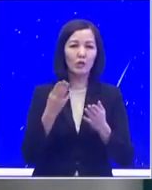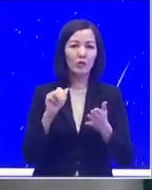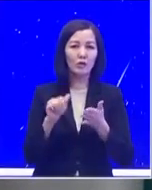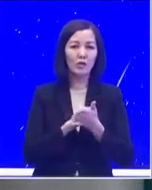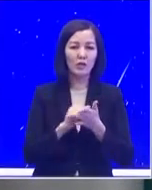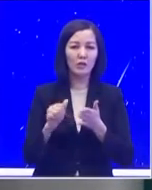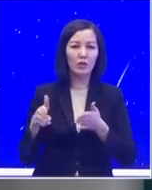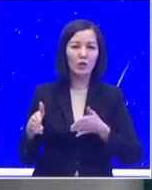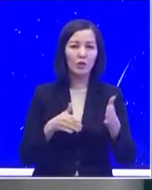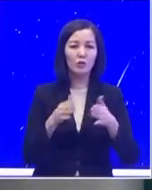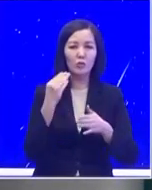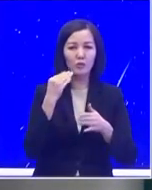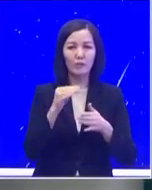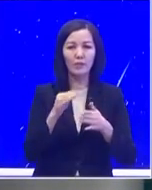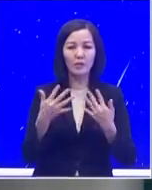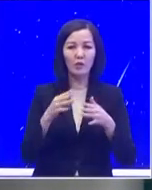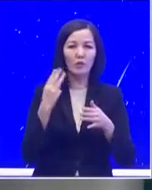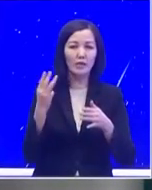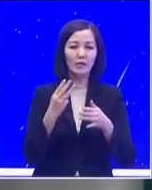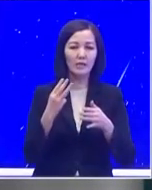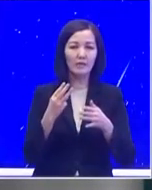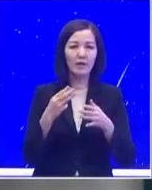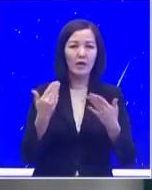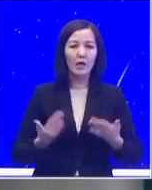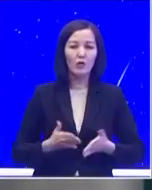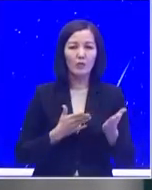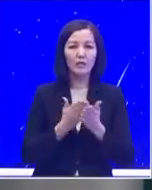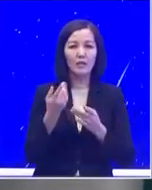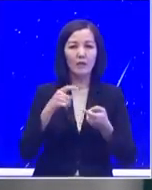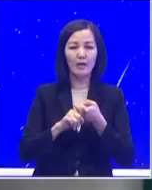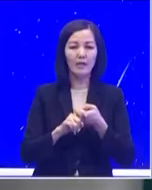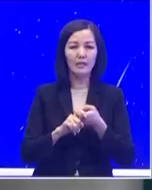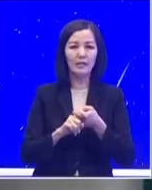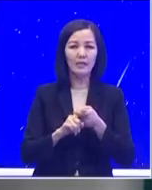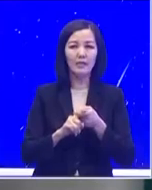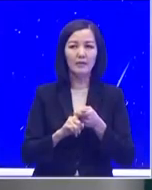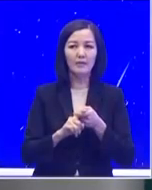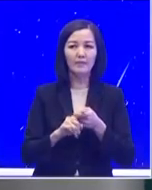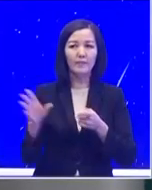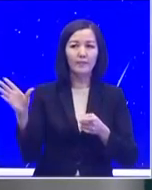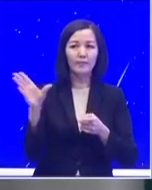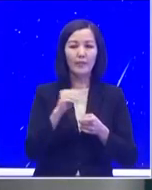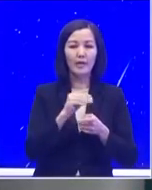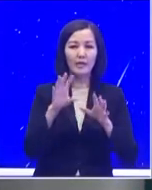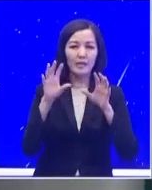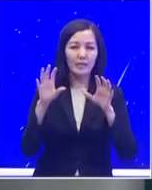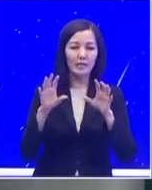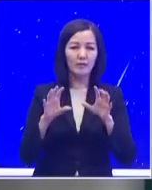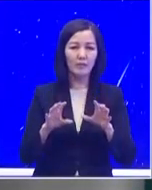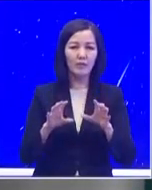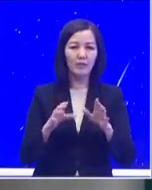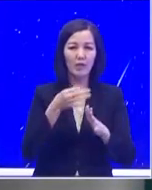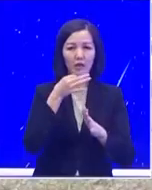жол сапасы, ауыл шаруашылығы және әлеуметтік салаға қатысты. Келіскен өтініштердің барлығына заңның белгіленген мерзімде